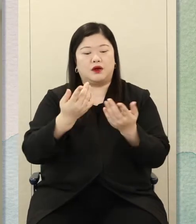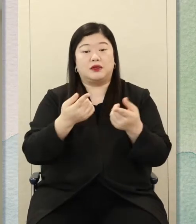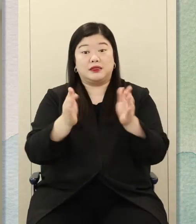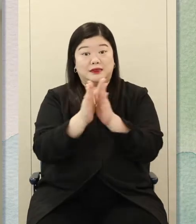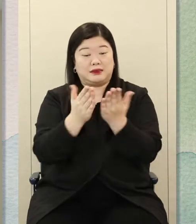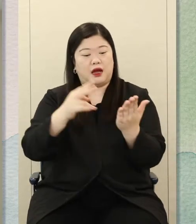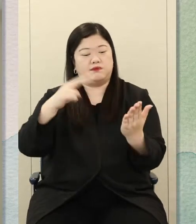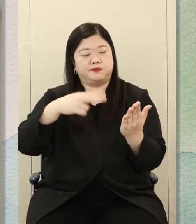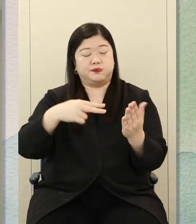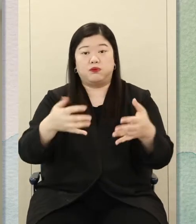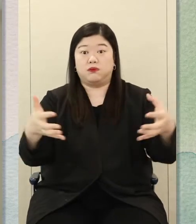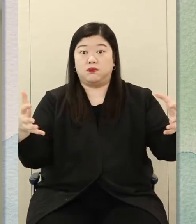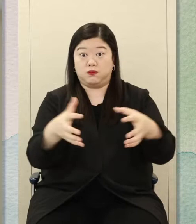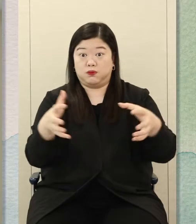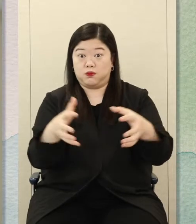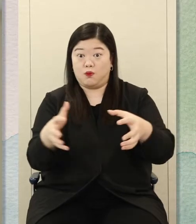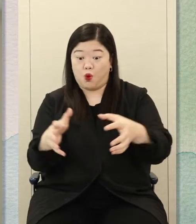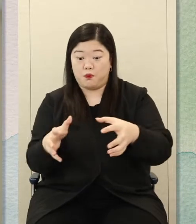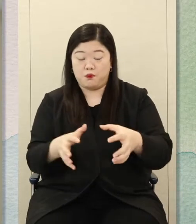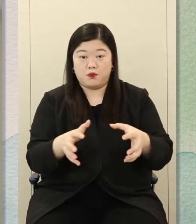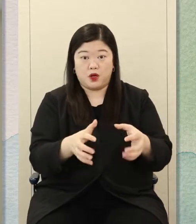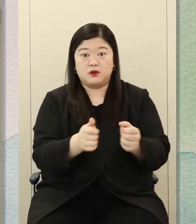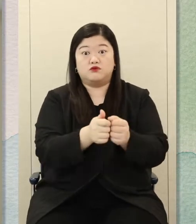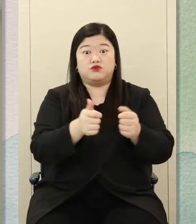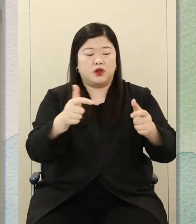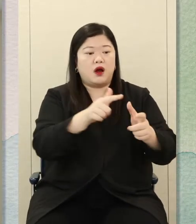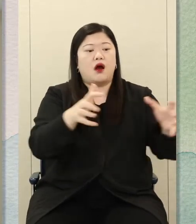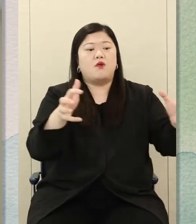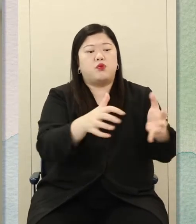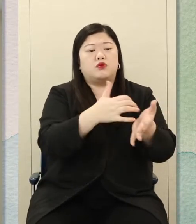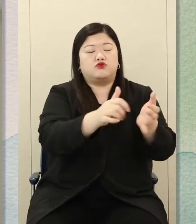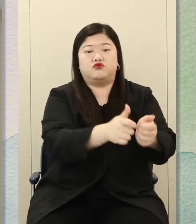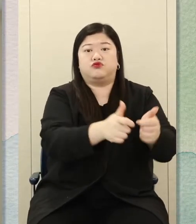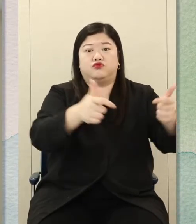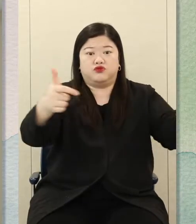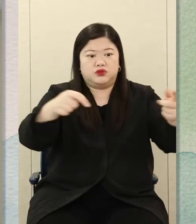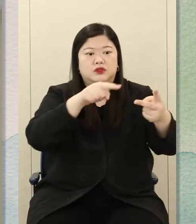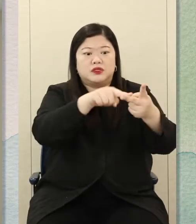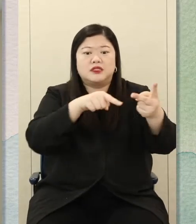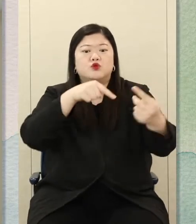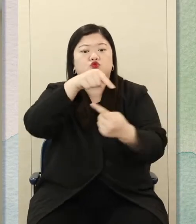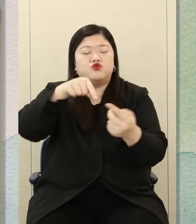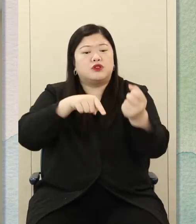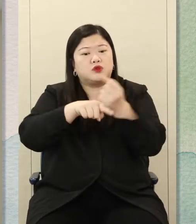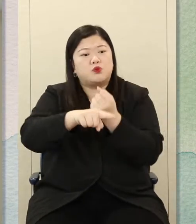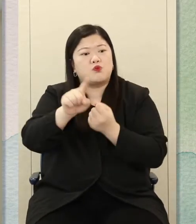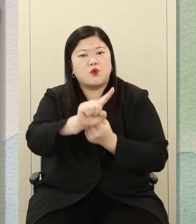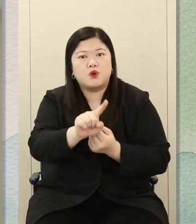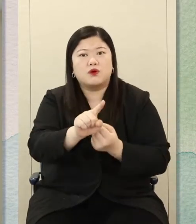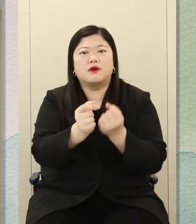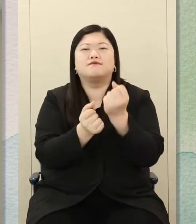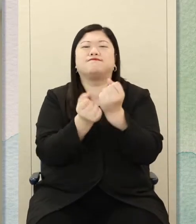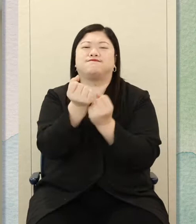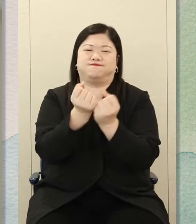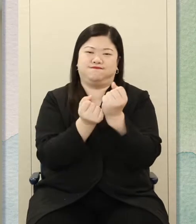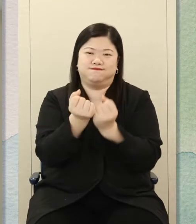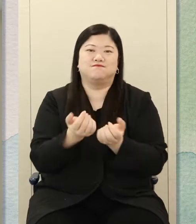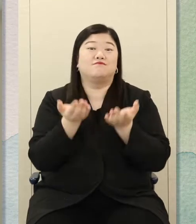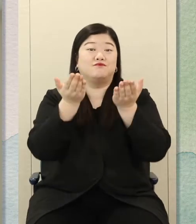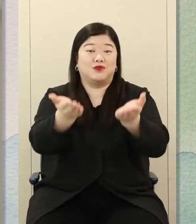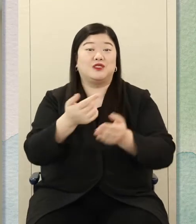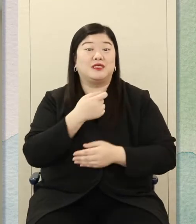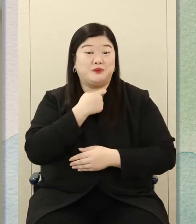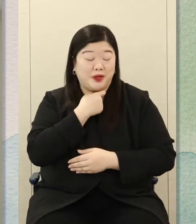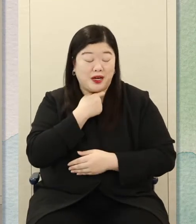어떻게 접근하고 그 다음에 독서 공동체를 왜 하고 이런 것들을 같이 좀 여러분들하고 이야기를